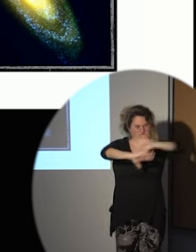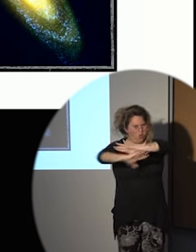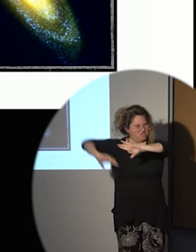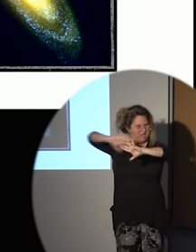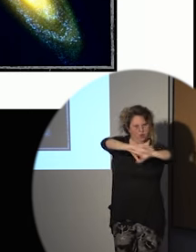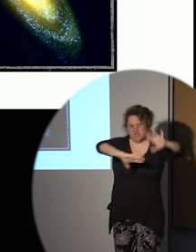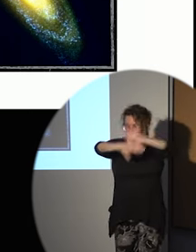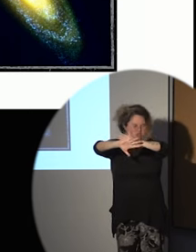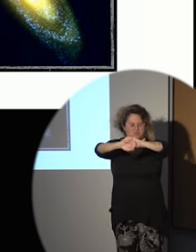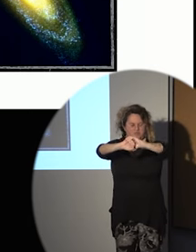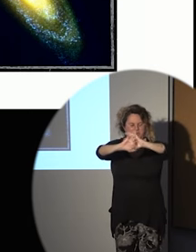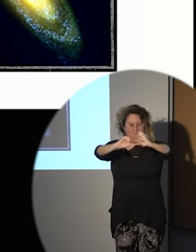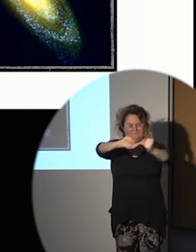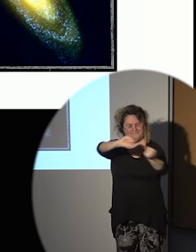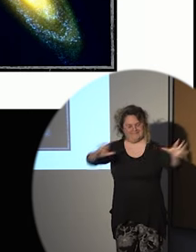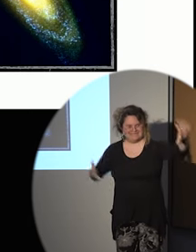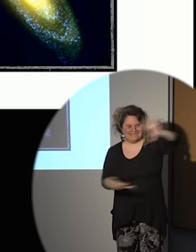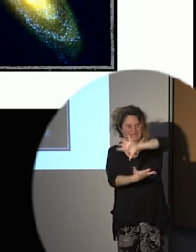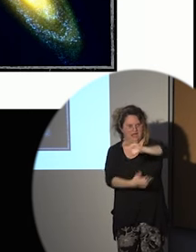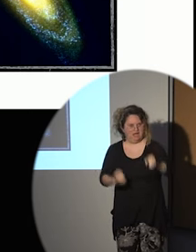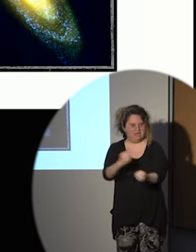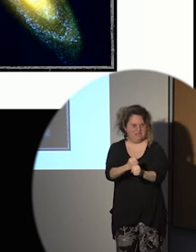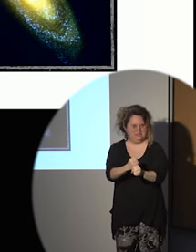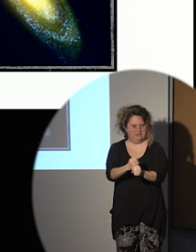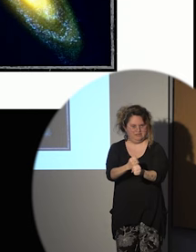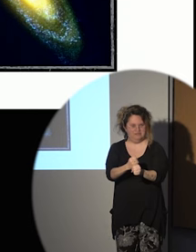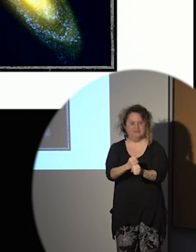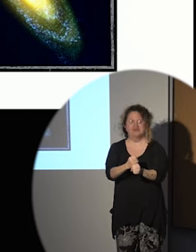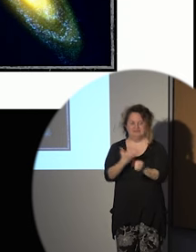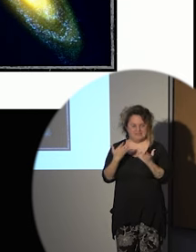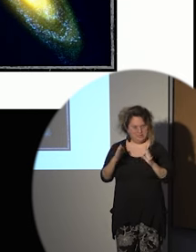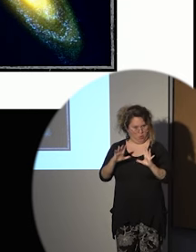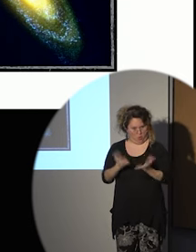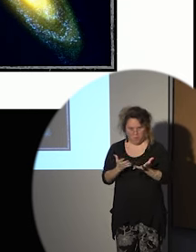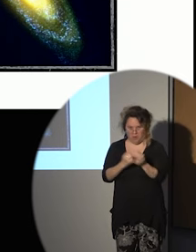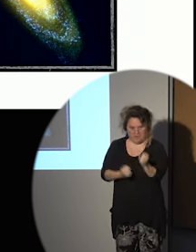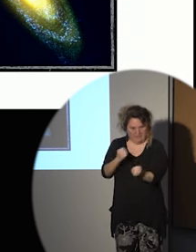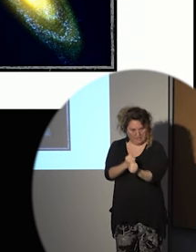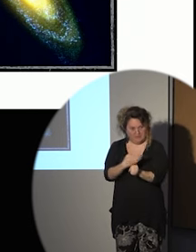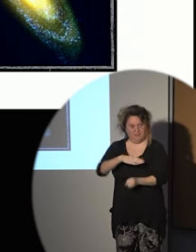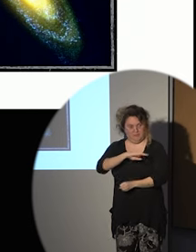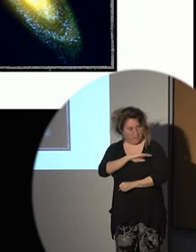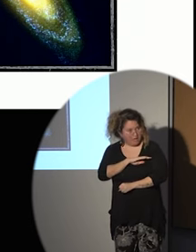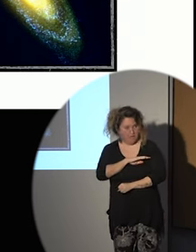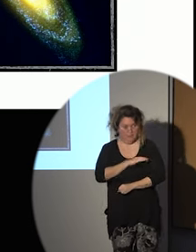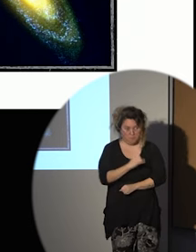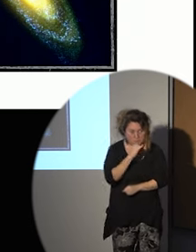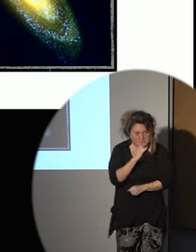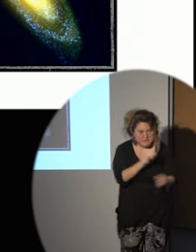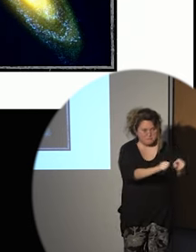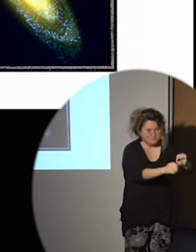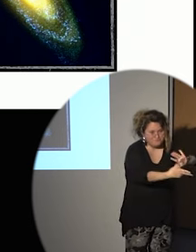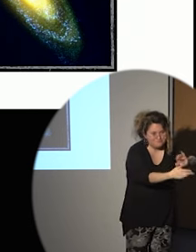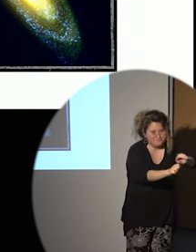Pour simplifier, les galaxies se forment par accrétion des plus petites qui vont donner des galaxies de plus en plus grandes.